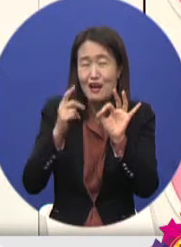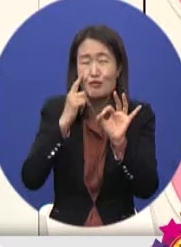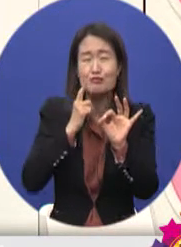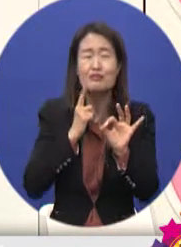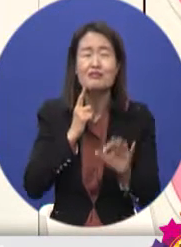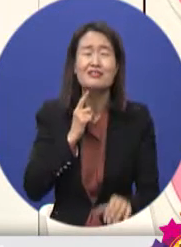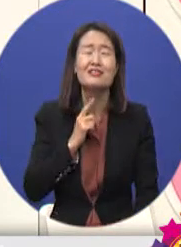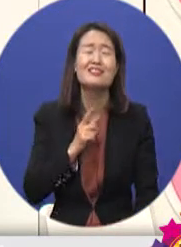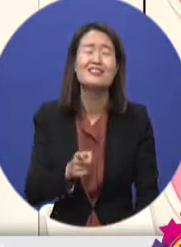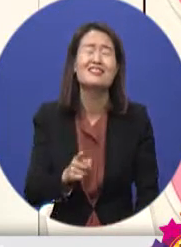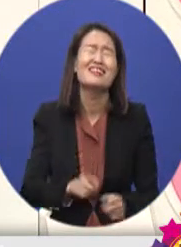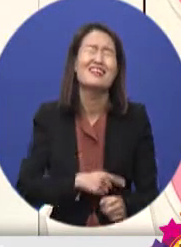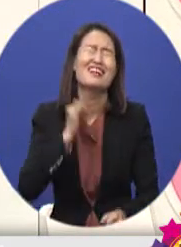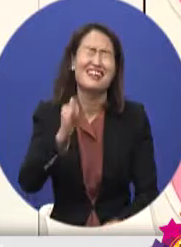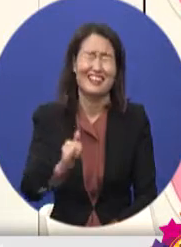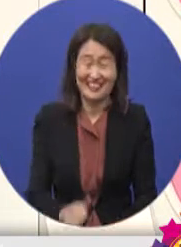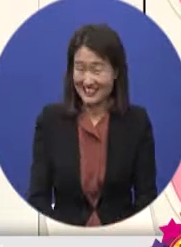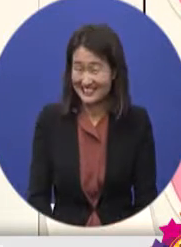안쓰러워서 오셨구나. 예.